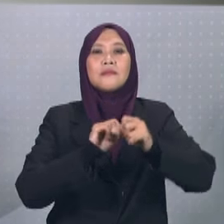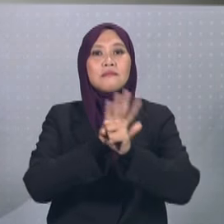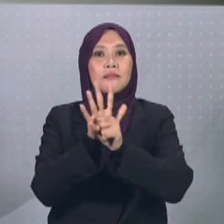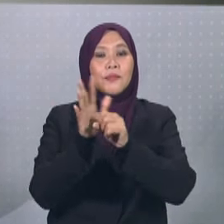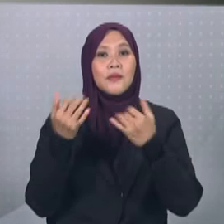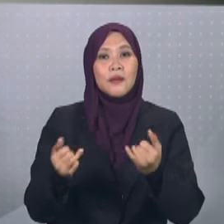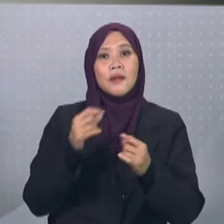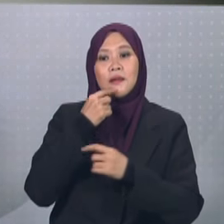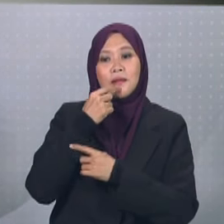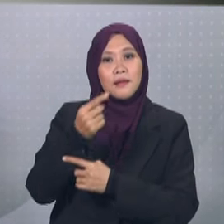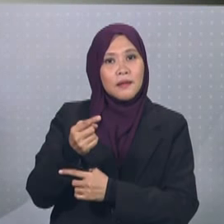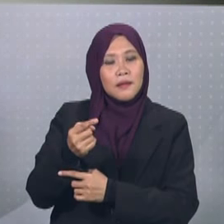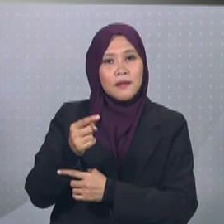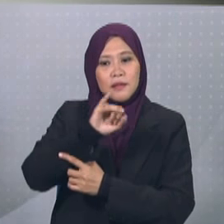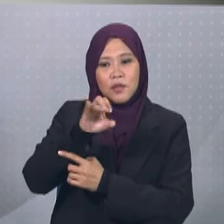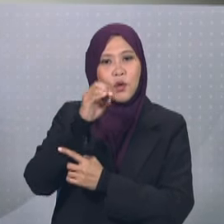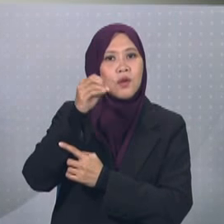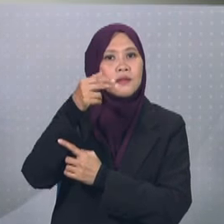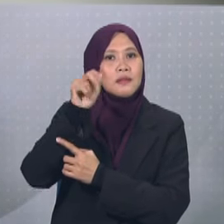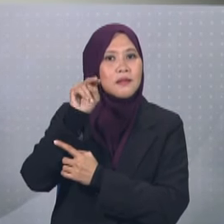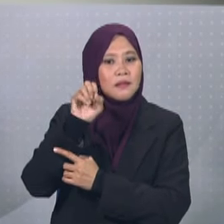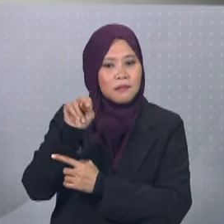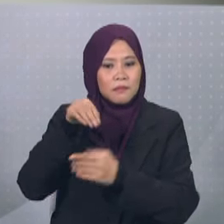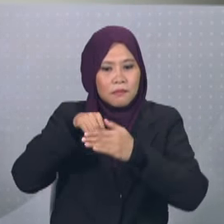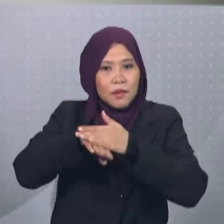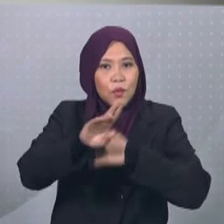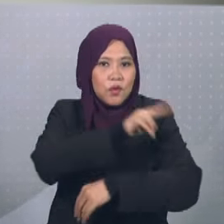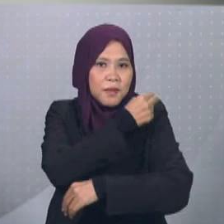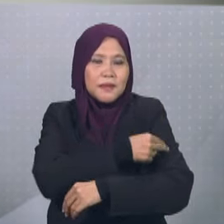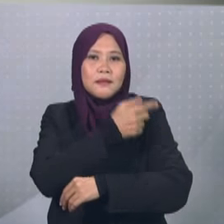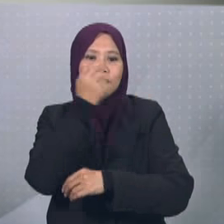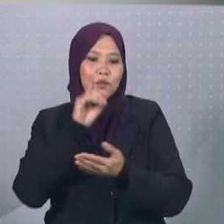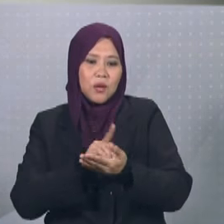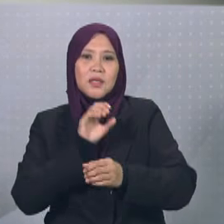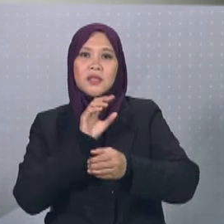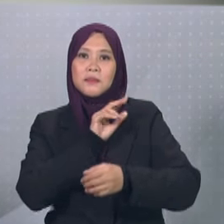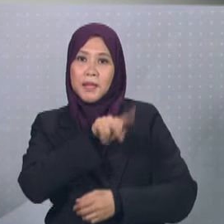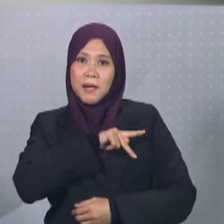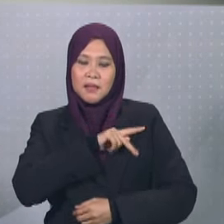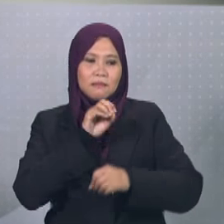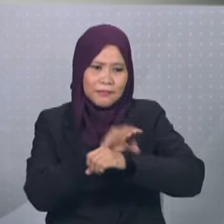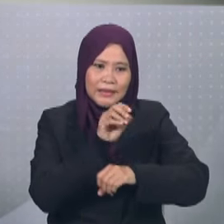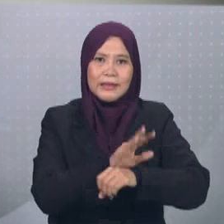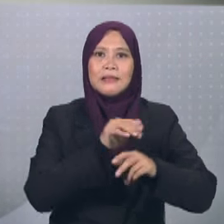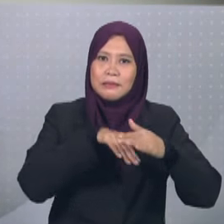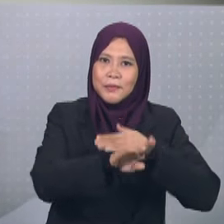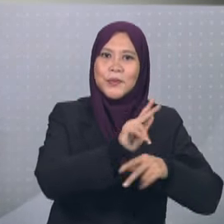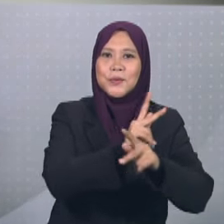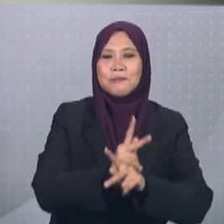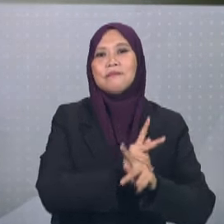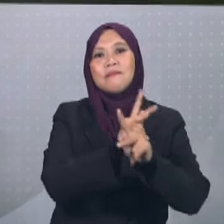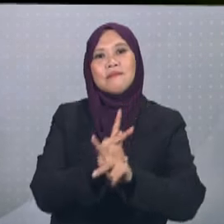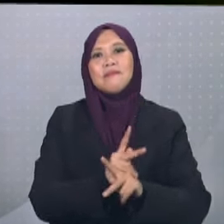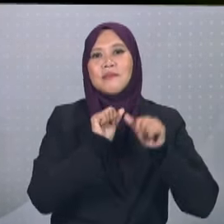Menurut jurucakap Downing Street, Johnson dimasukkan ke hospital atas nasihat doktor peribadinya sebagai langkah berjaga-jaga kerana